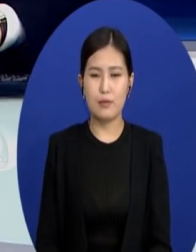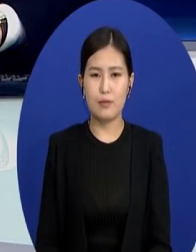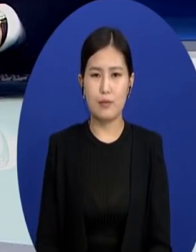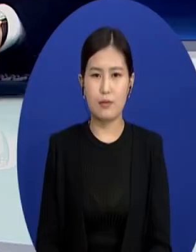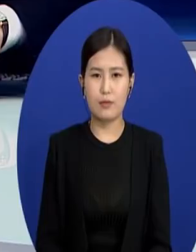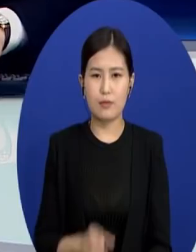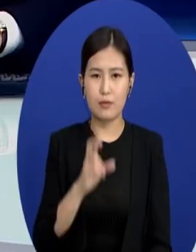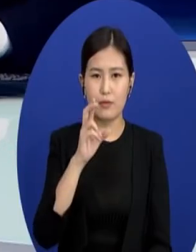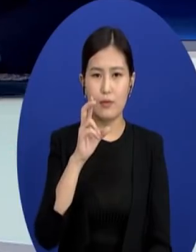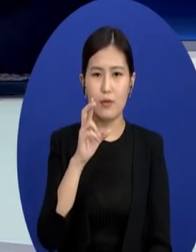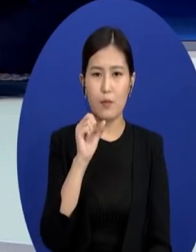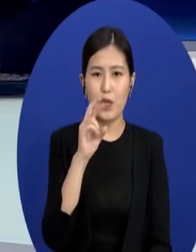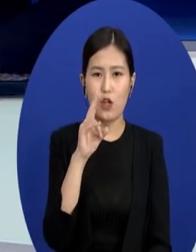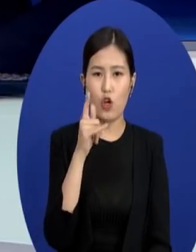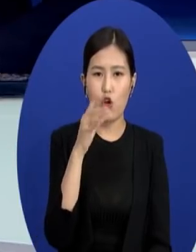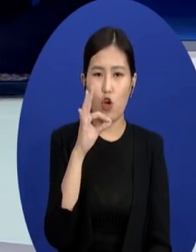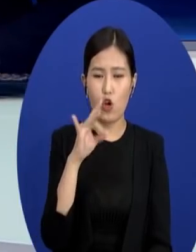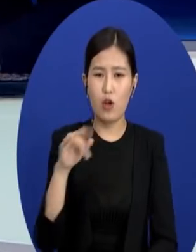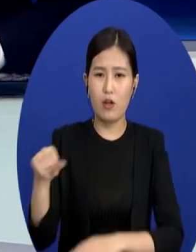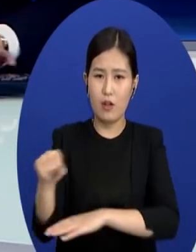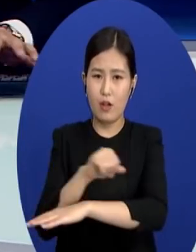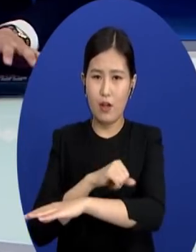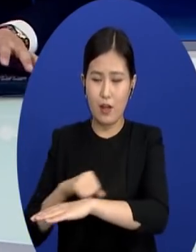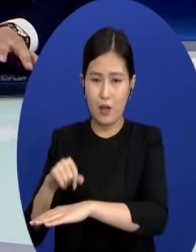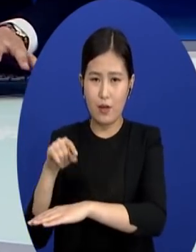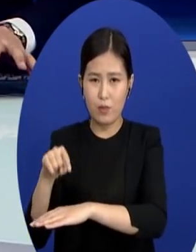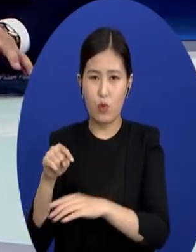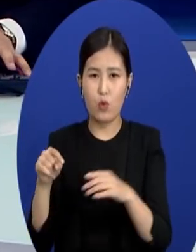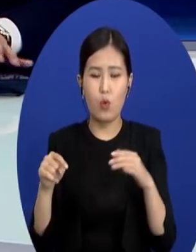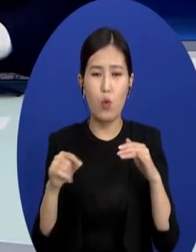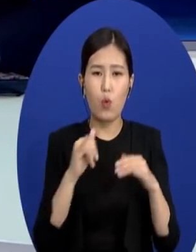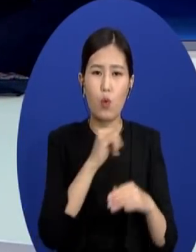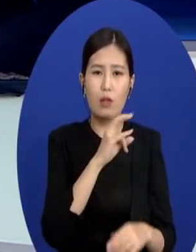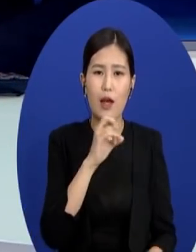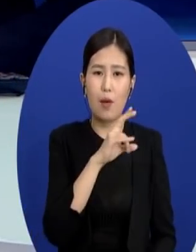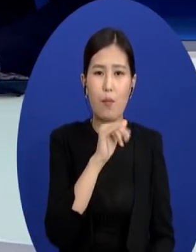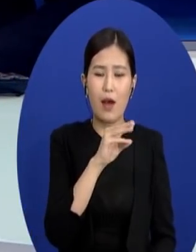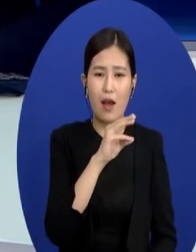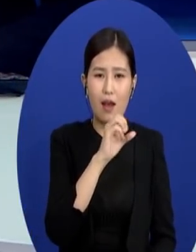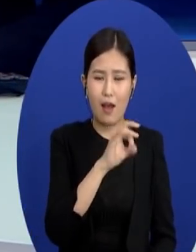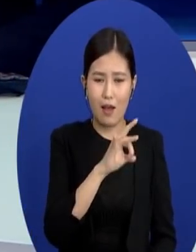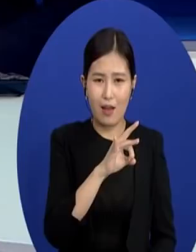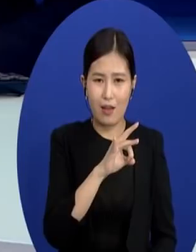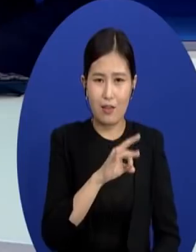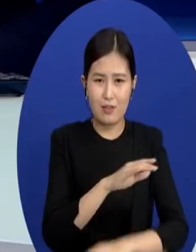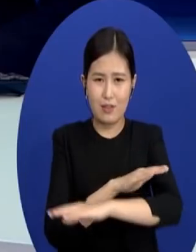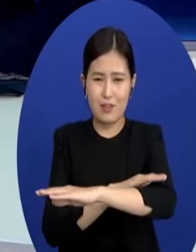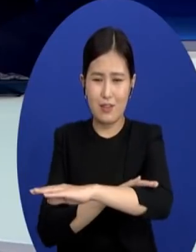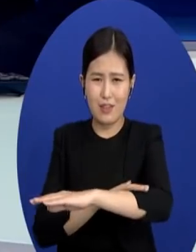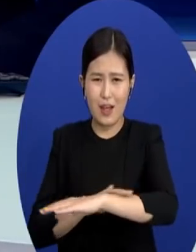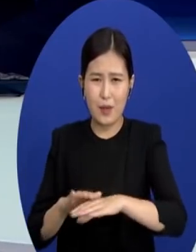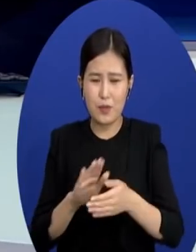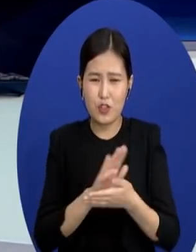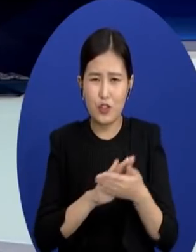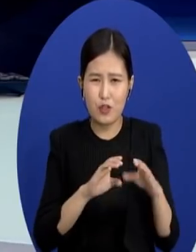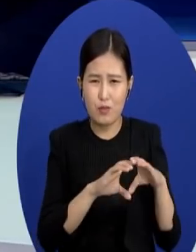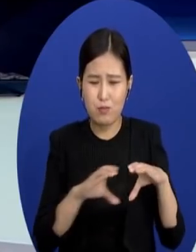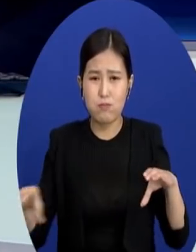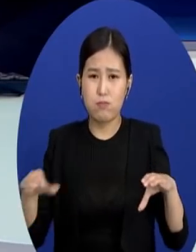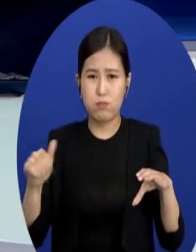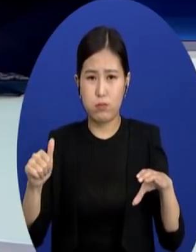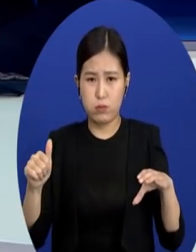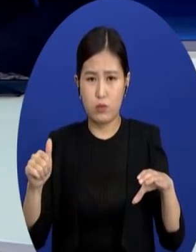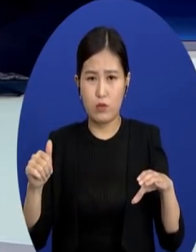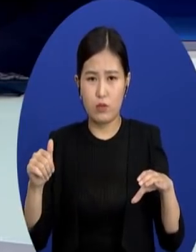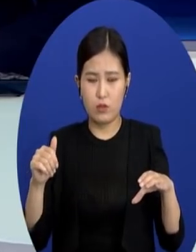За Баян-Онгор аймаг Улаанбаатар хоттой хатуу уулзалттай хар замаар бүрэн холбогдсон тул Онгоцоор тус аймгийн зорих иргэдийн тоо цөөрсөнтэй холбоотойгоор